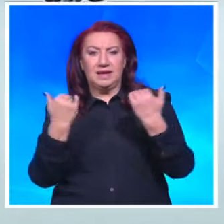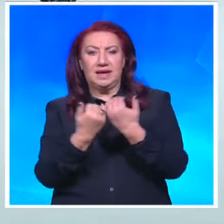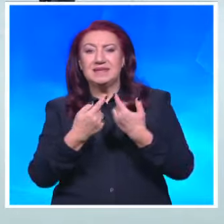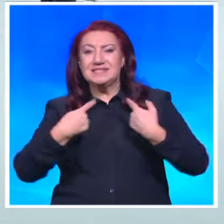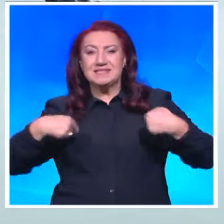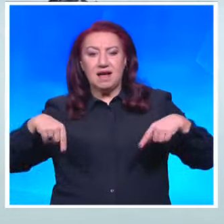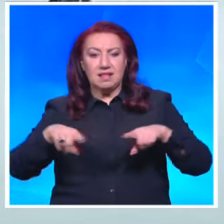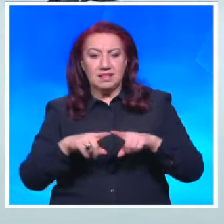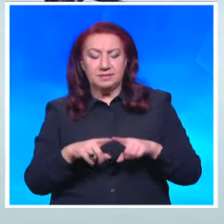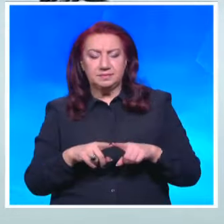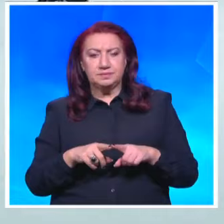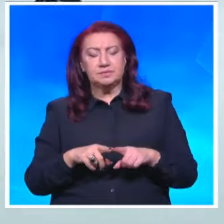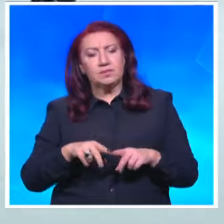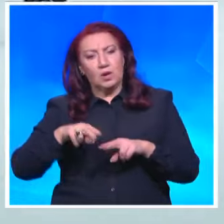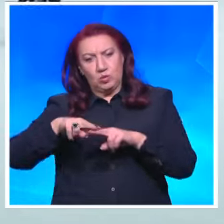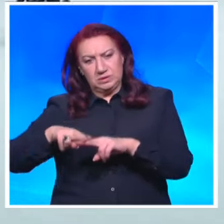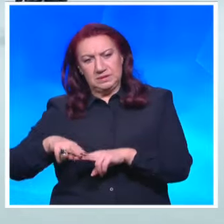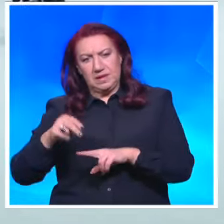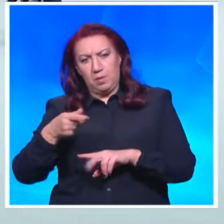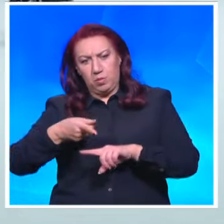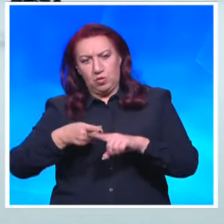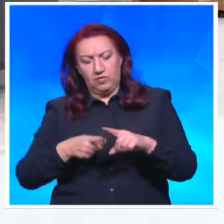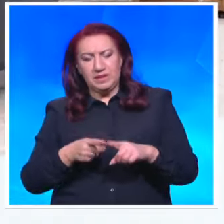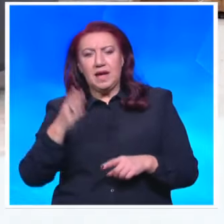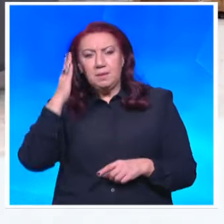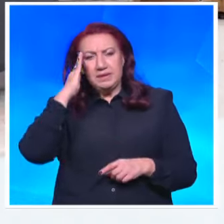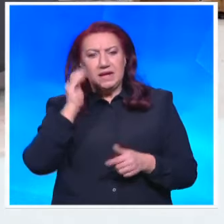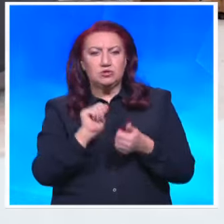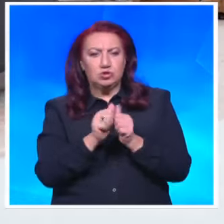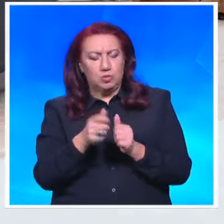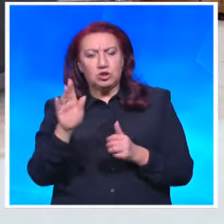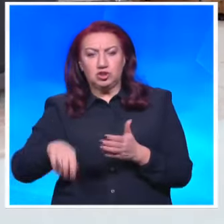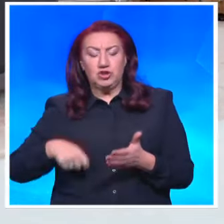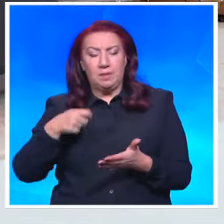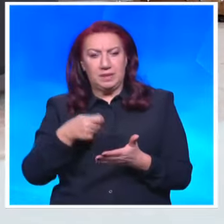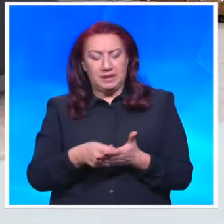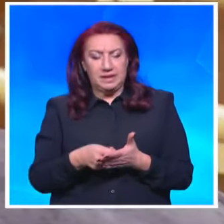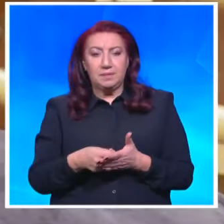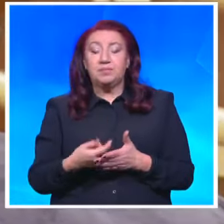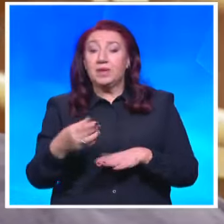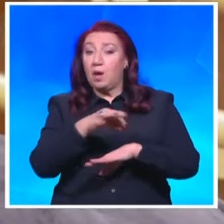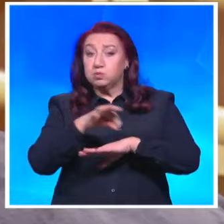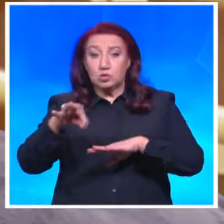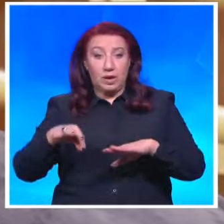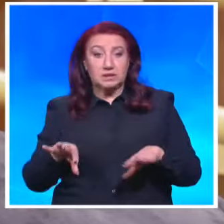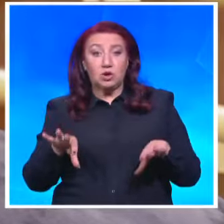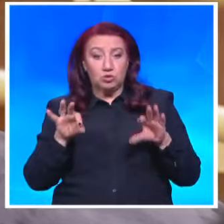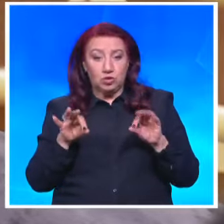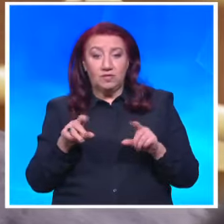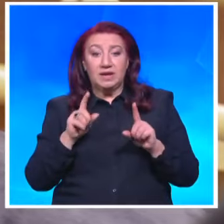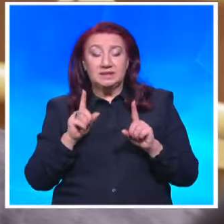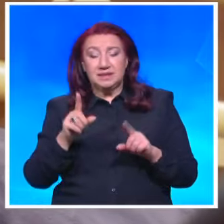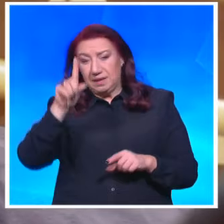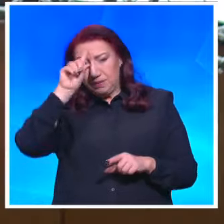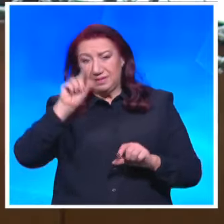Другата половина ще бъде покрита от Министерството на спорта, като проектът за ремонт е одобрен. За да имат гимнастичките реновирана зала, Левски